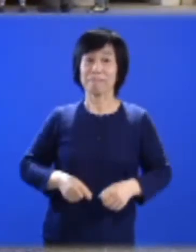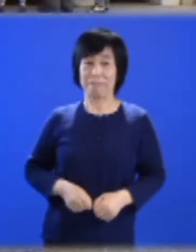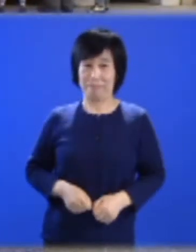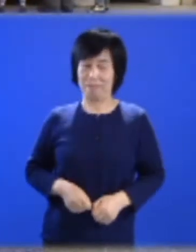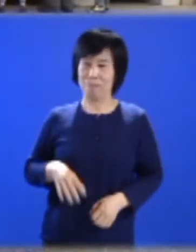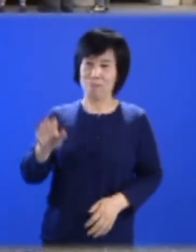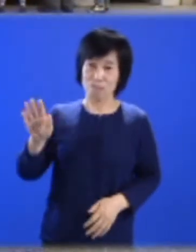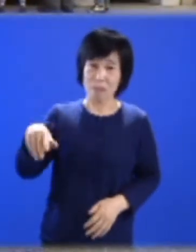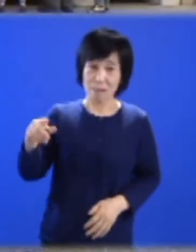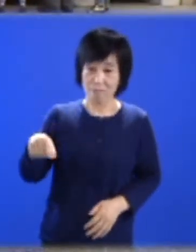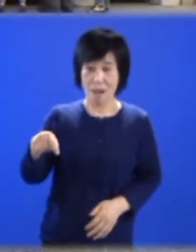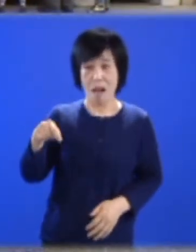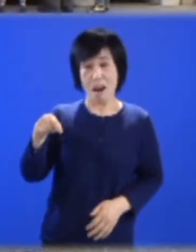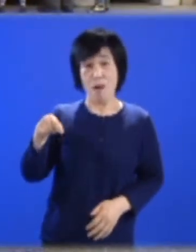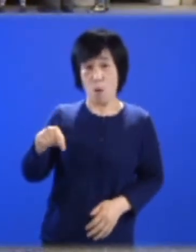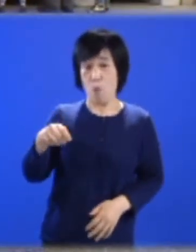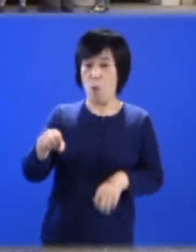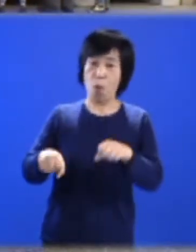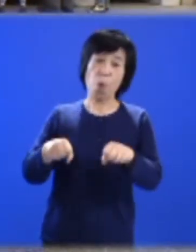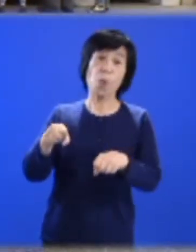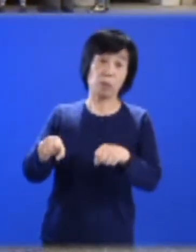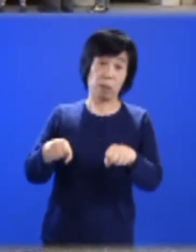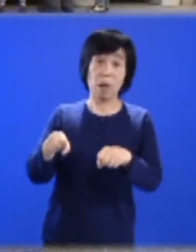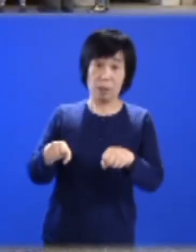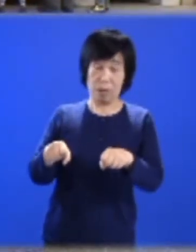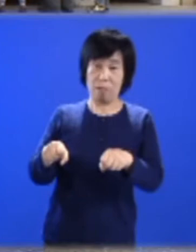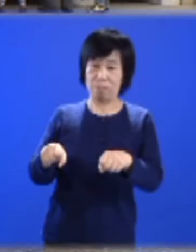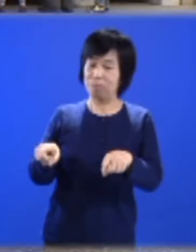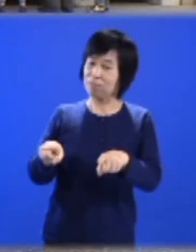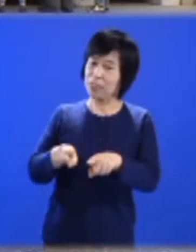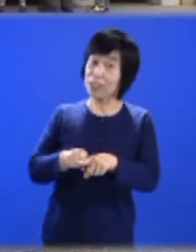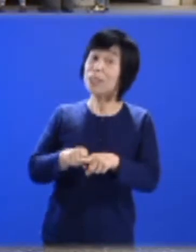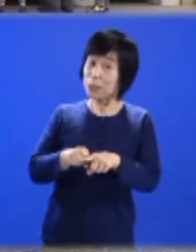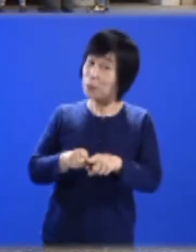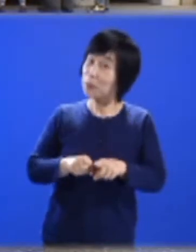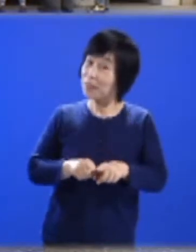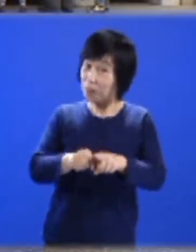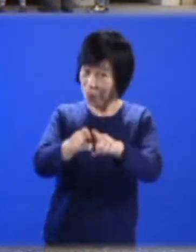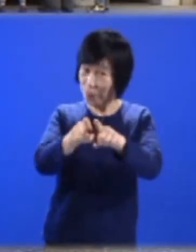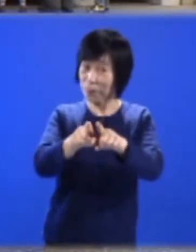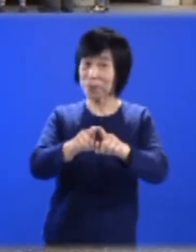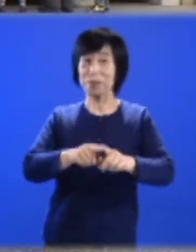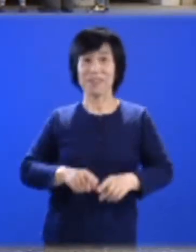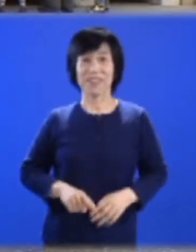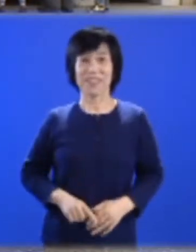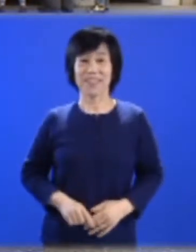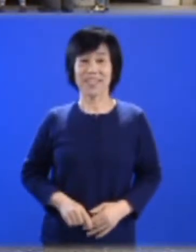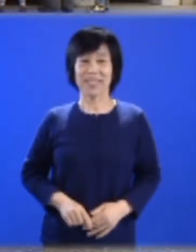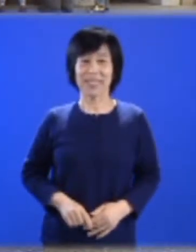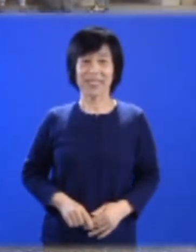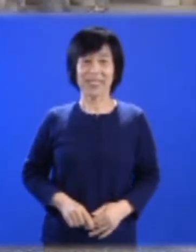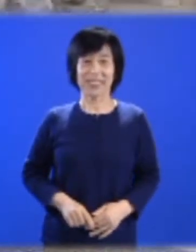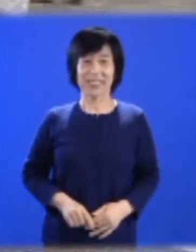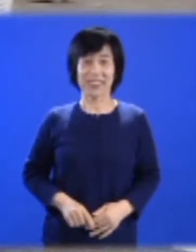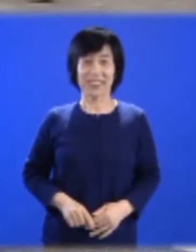ねね小乳道くん、せっかく伊坂ダムに来たんだから自転車乗ろうよね。